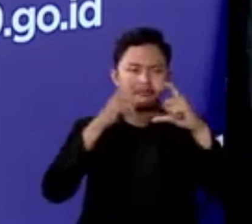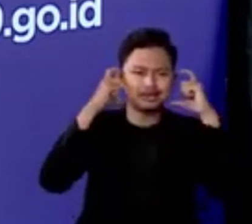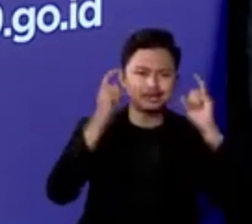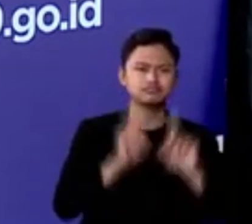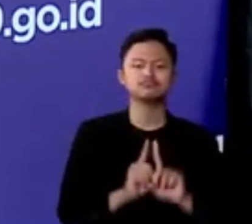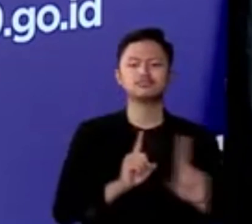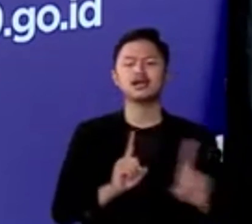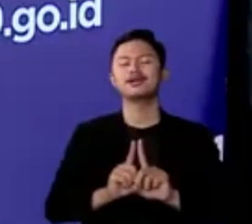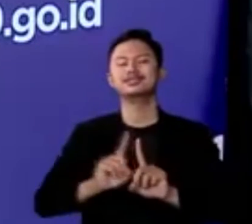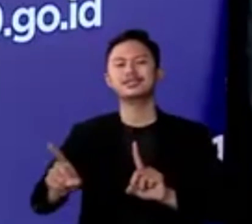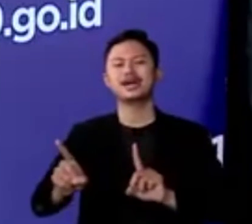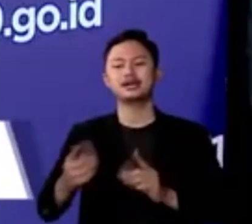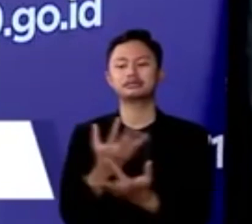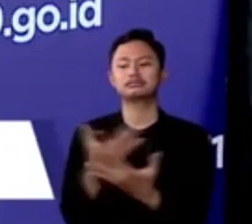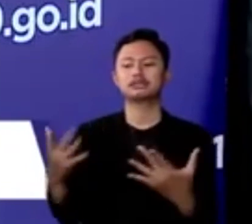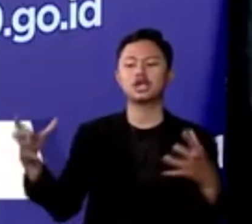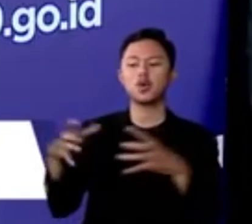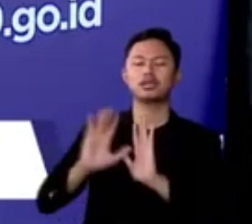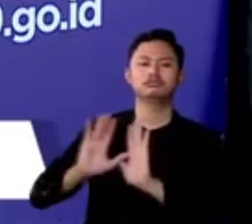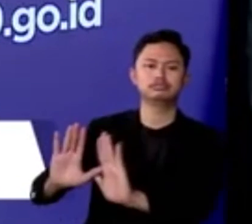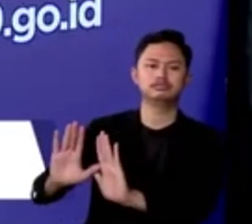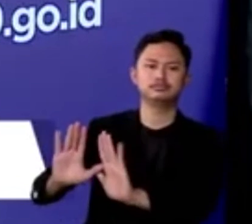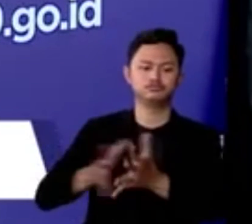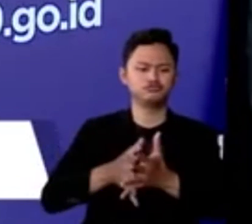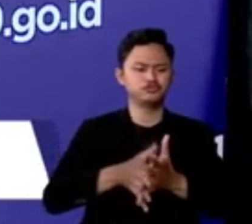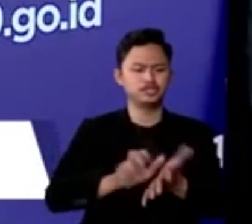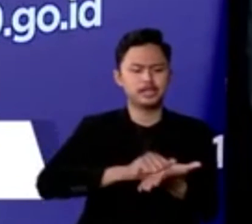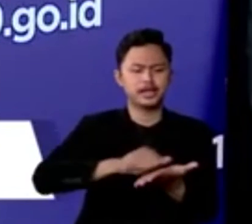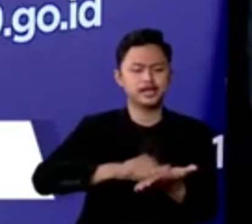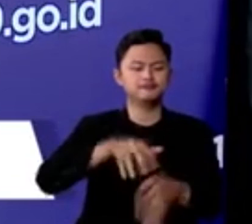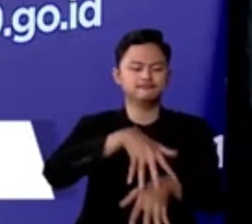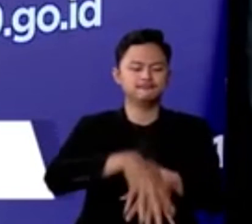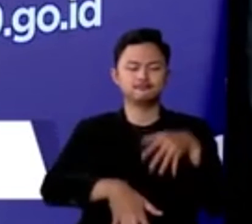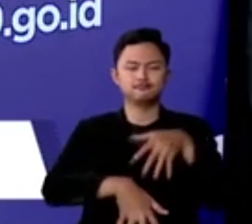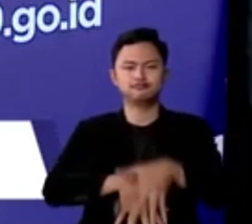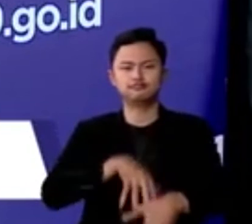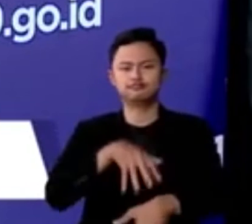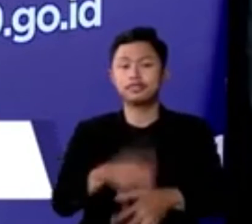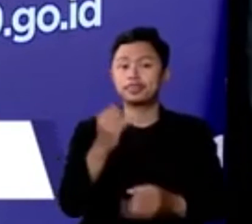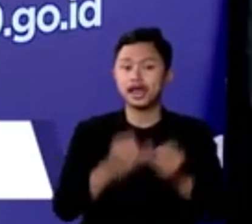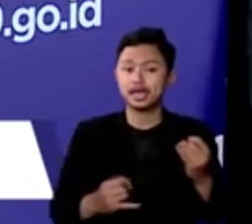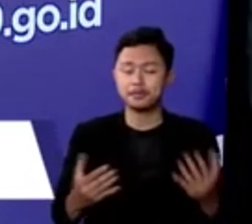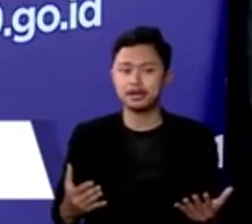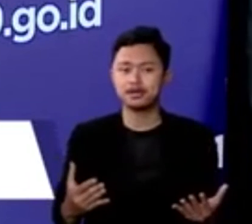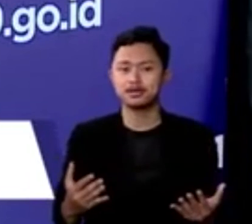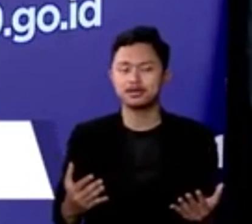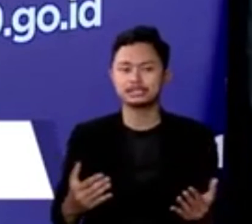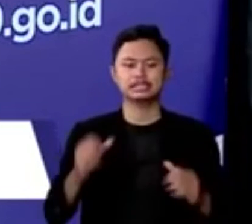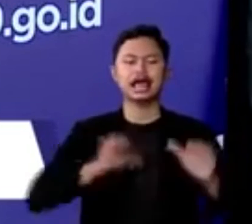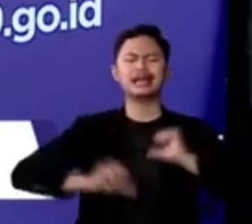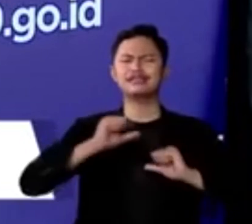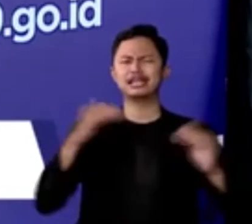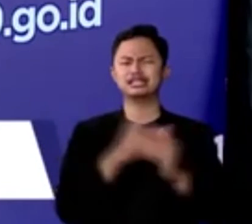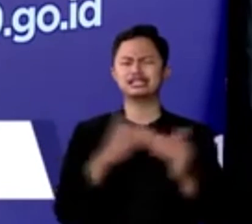benar menjaga jarak dan menghindari kerumunan mencuci tangan pakai sabun dengan air yang mengalir dan yang terakhir mengurangi